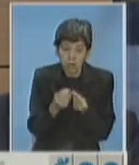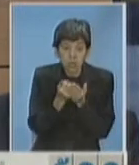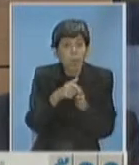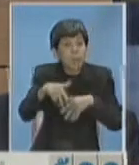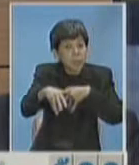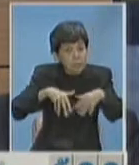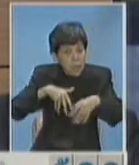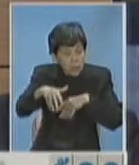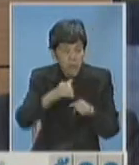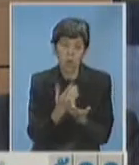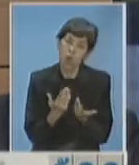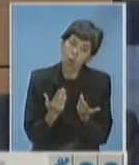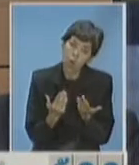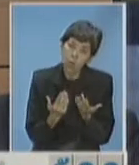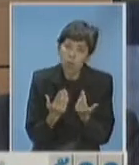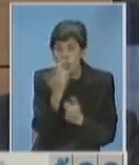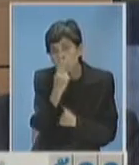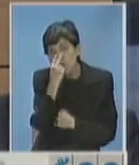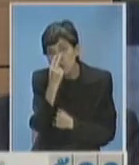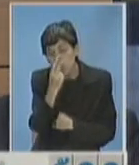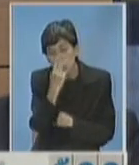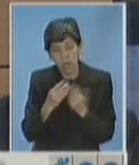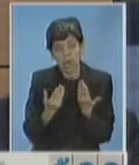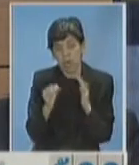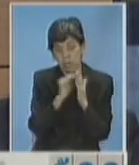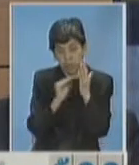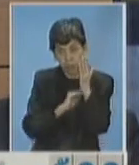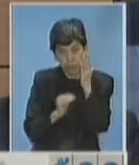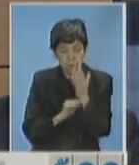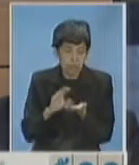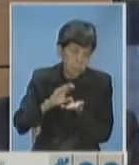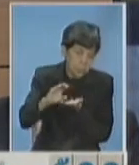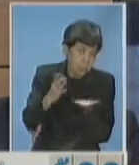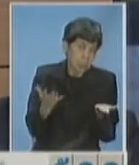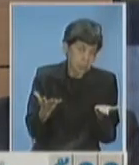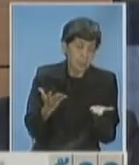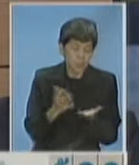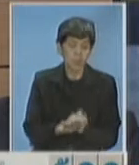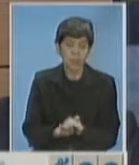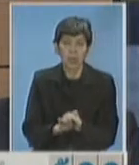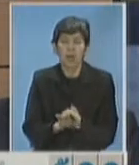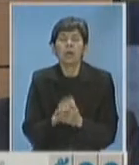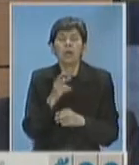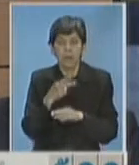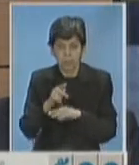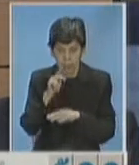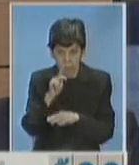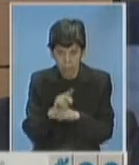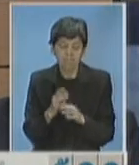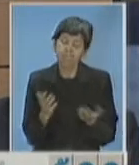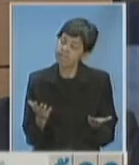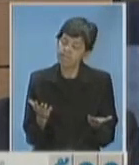นที่นั่งอยู่หน้าจอโทรทัศน์ทั่วทั้งประเทศมากน้อยขนาดไหนท่านประธานครับไม่เล